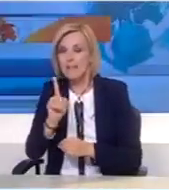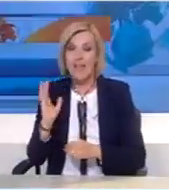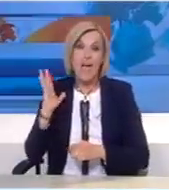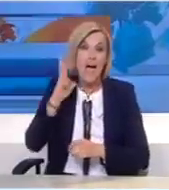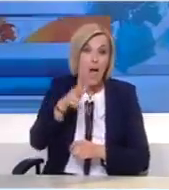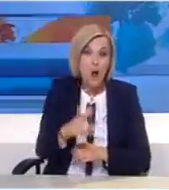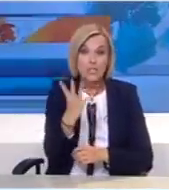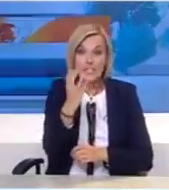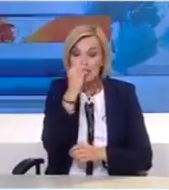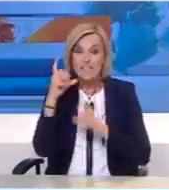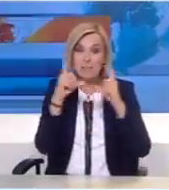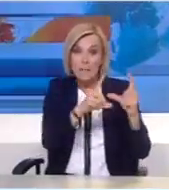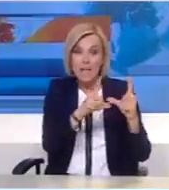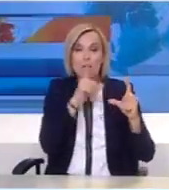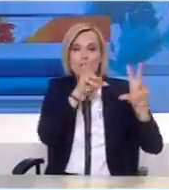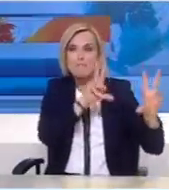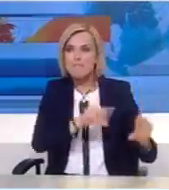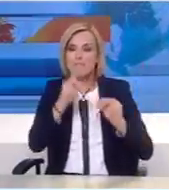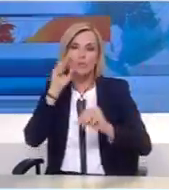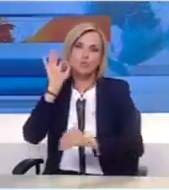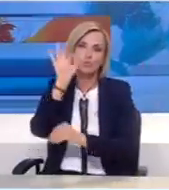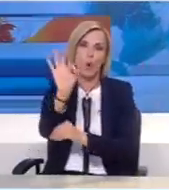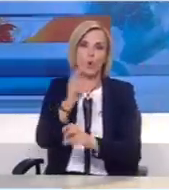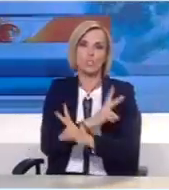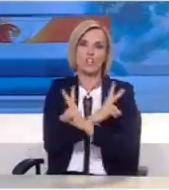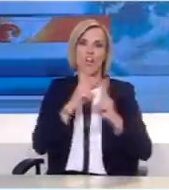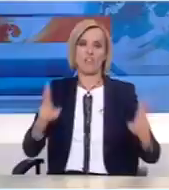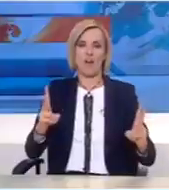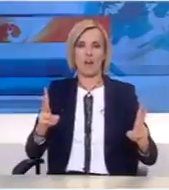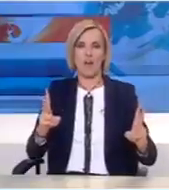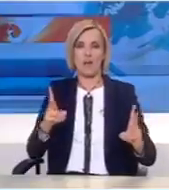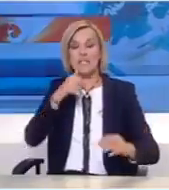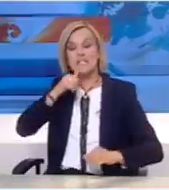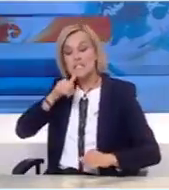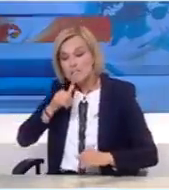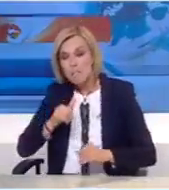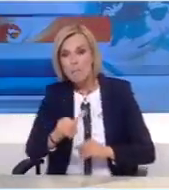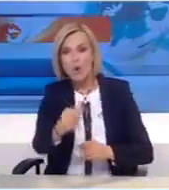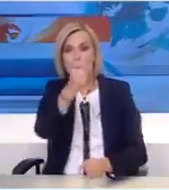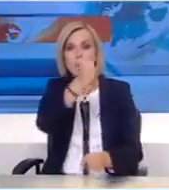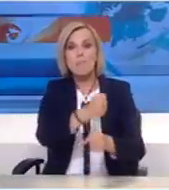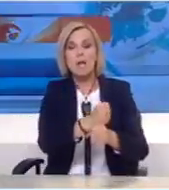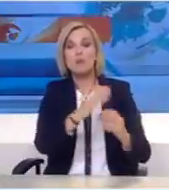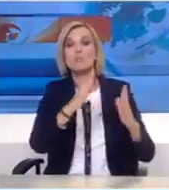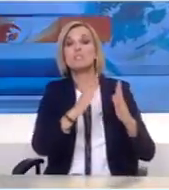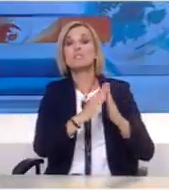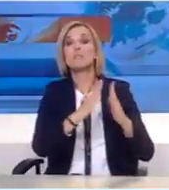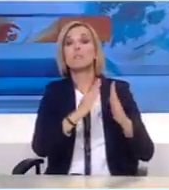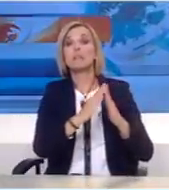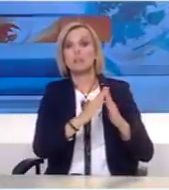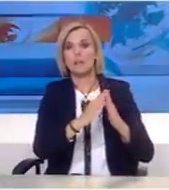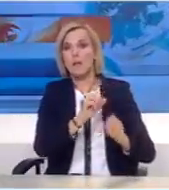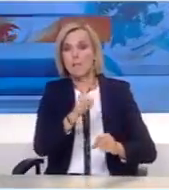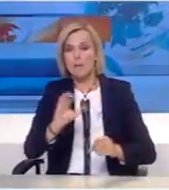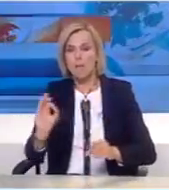Μαΐου ο στόχος δεν αλλάζει. Παραμένει ξεκάθαρος, παραμένει αδιαπραγμάτευτος. Συνεχίζουμε να μένουμε σπίτι για να μην συμβεί οτιδήποτε